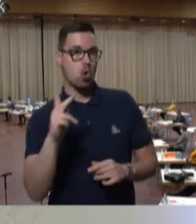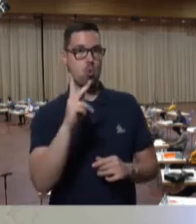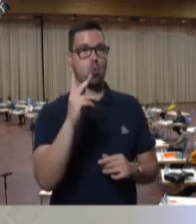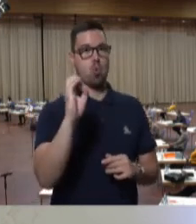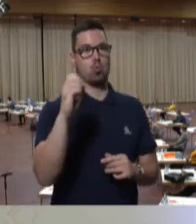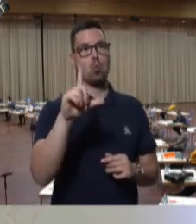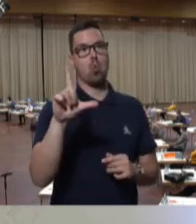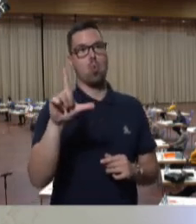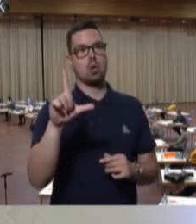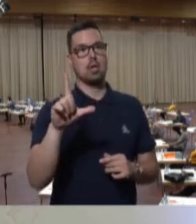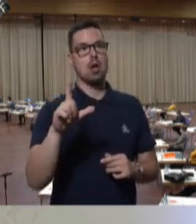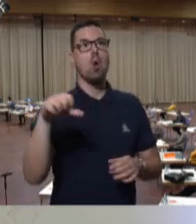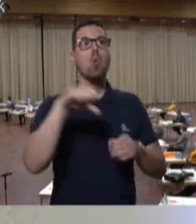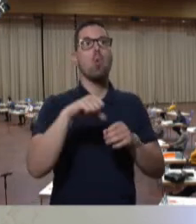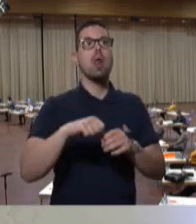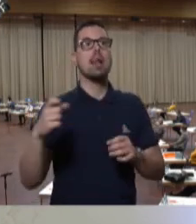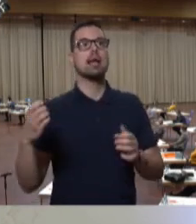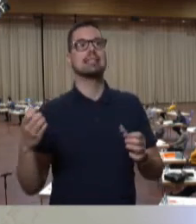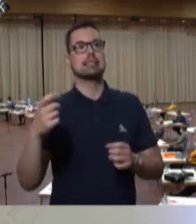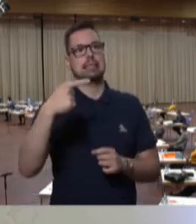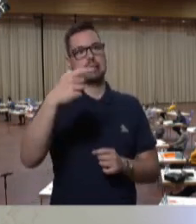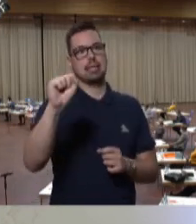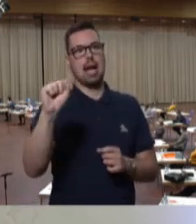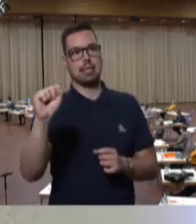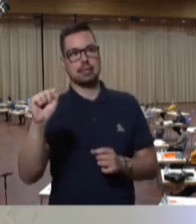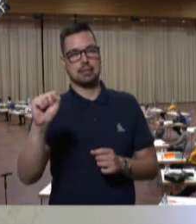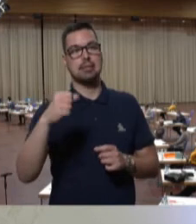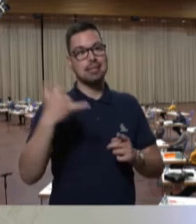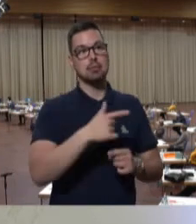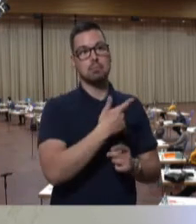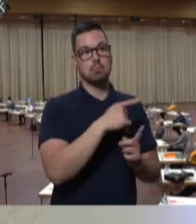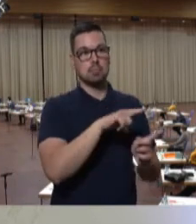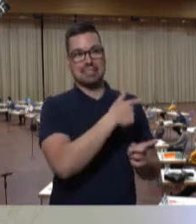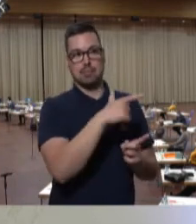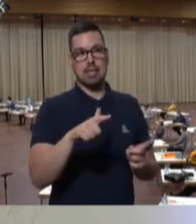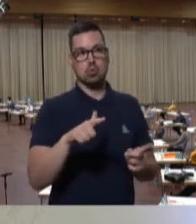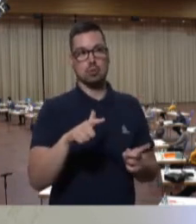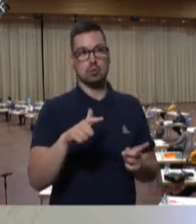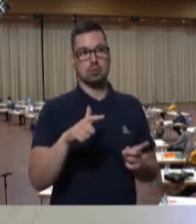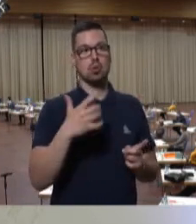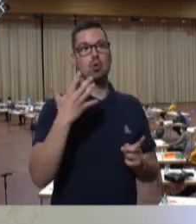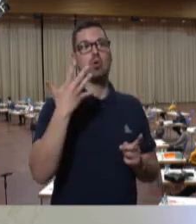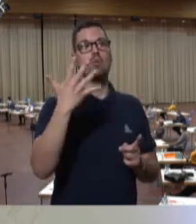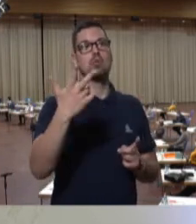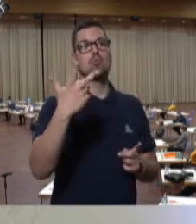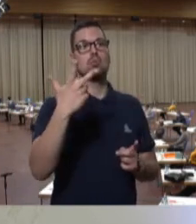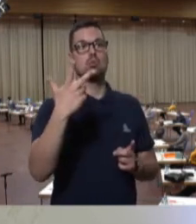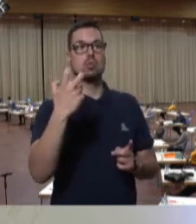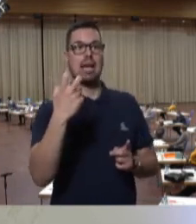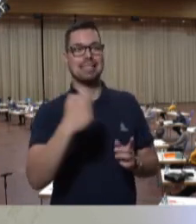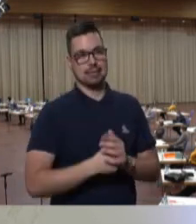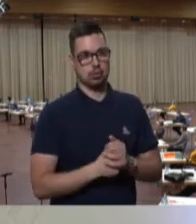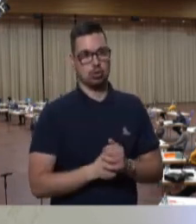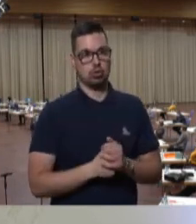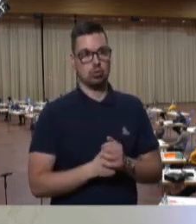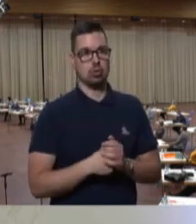Gas die Energieträger der Industrie. Jetzt soll bis 2045, also in 15 Jahren, schon der Umstieg hin zur